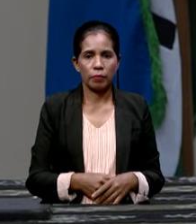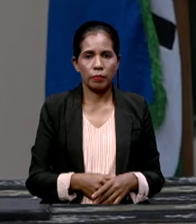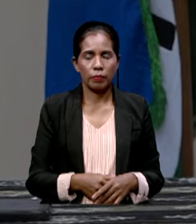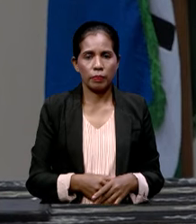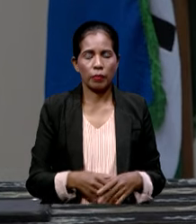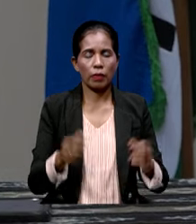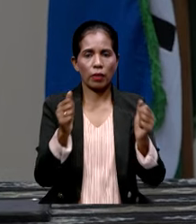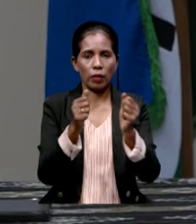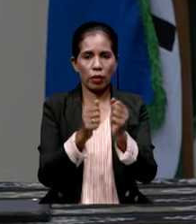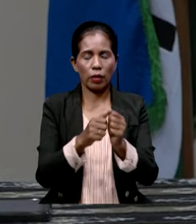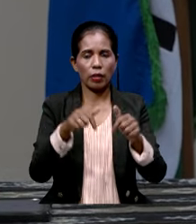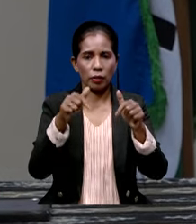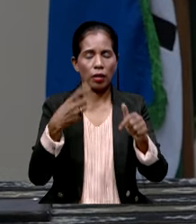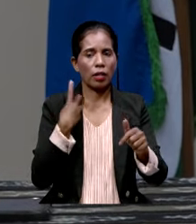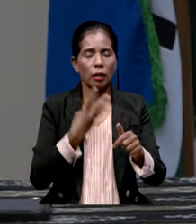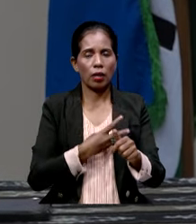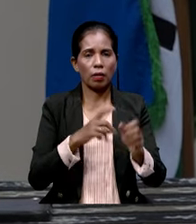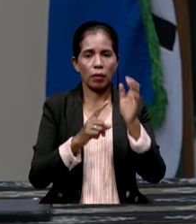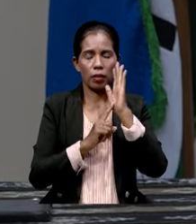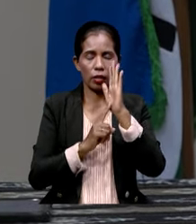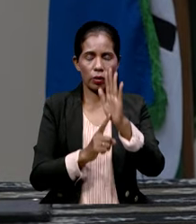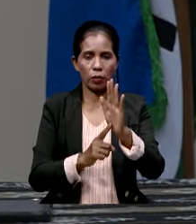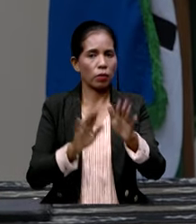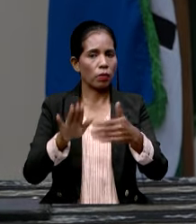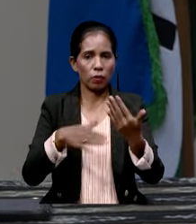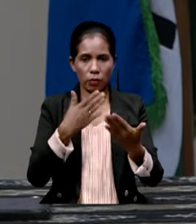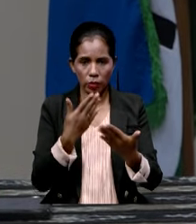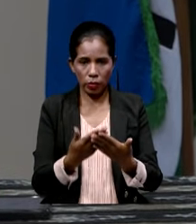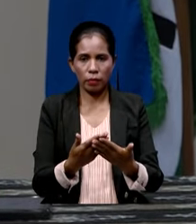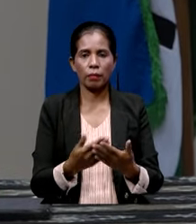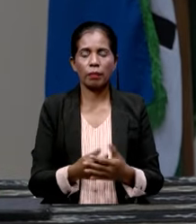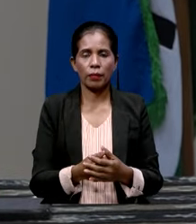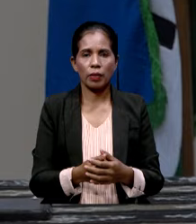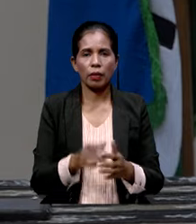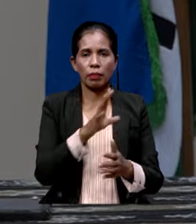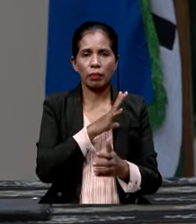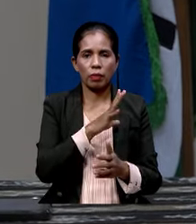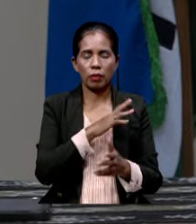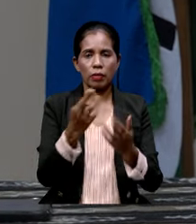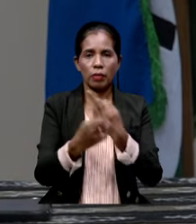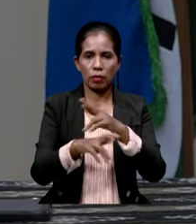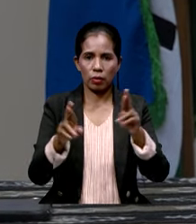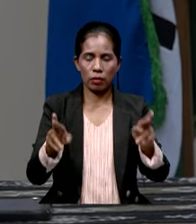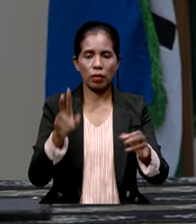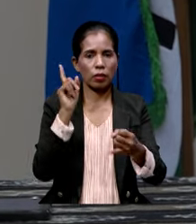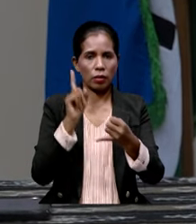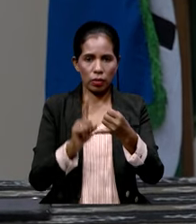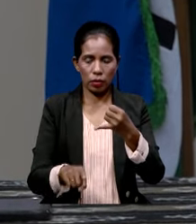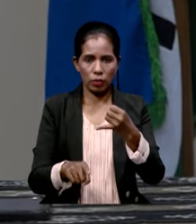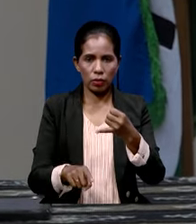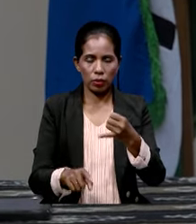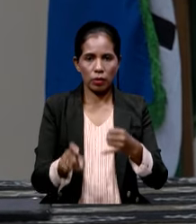Ho idane mak ami atu hato ba parti hutu hutu. Ho dihei resultado ikus